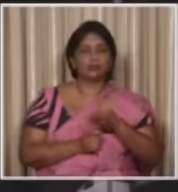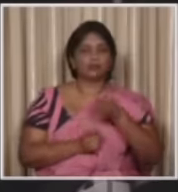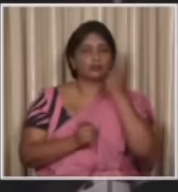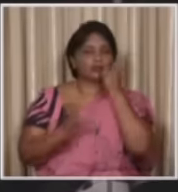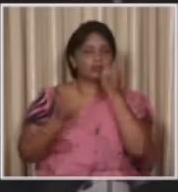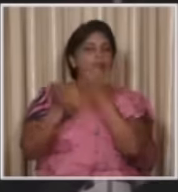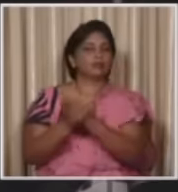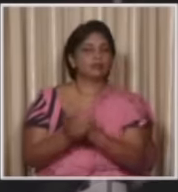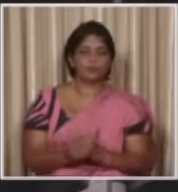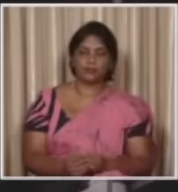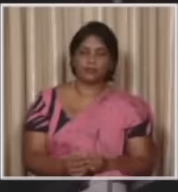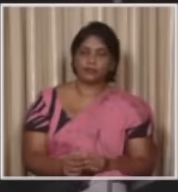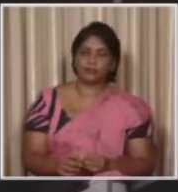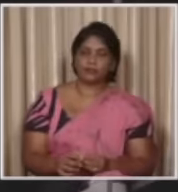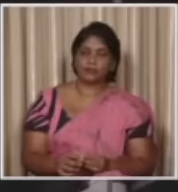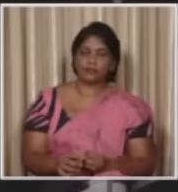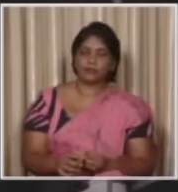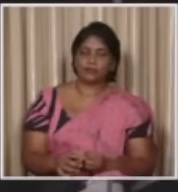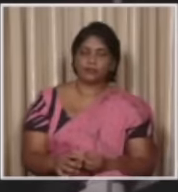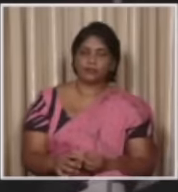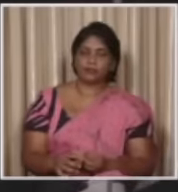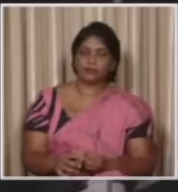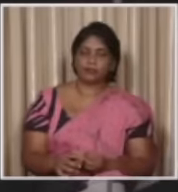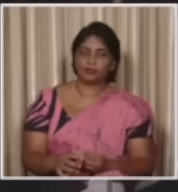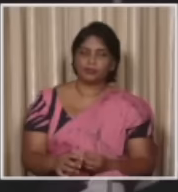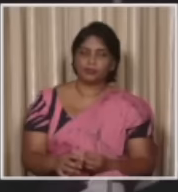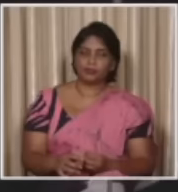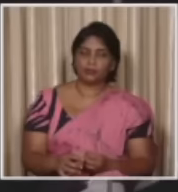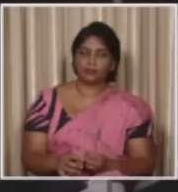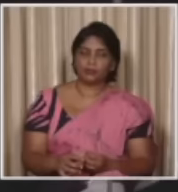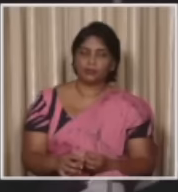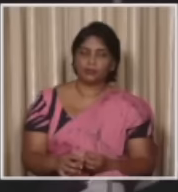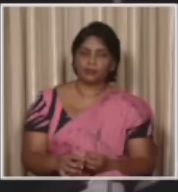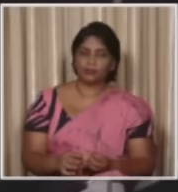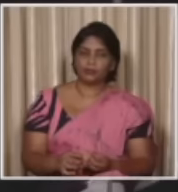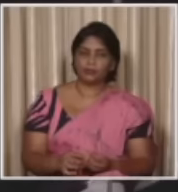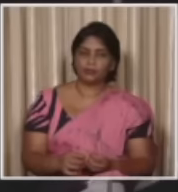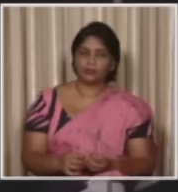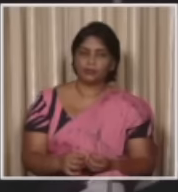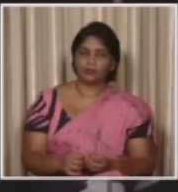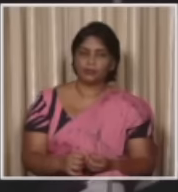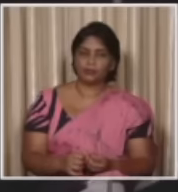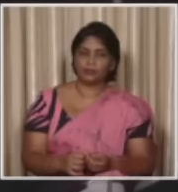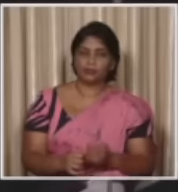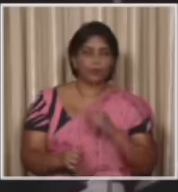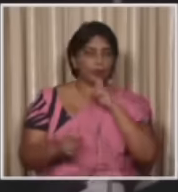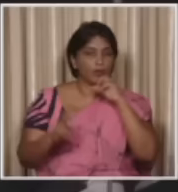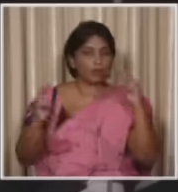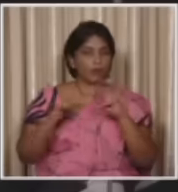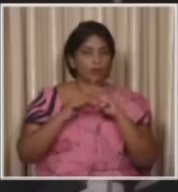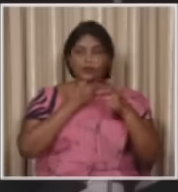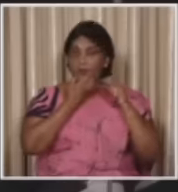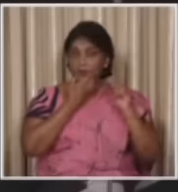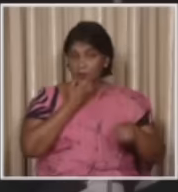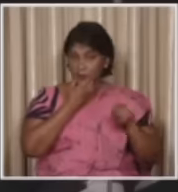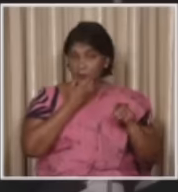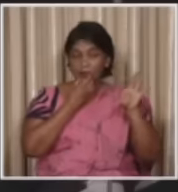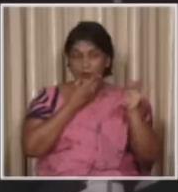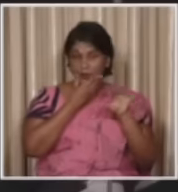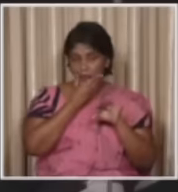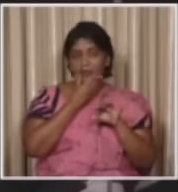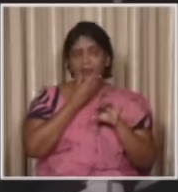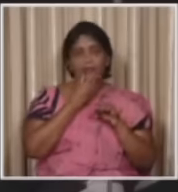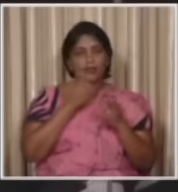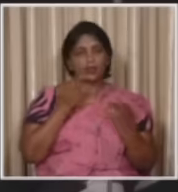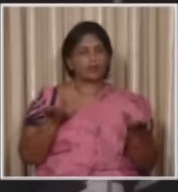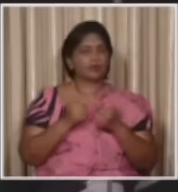එතෙන්ට එන්නේ. එතකොට දැන් එතකොට ශ්‍රේෂ්ඨාධිකරණයේ විනිශ්චයකරු පත් කිරීමේදී